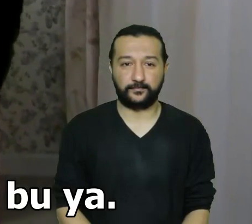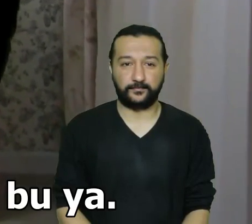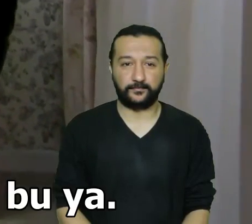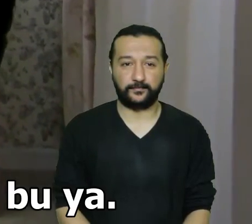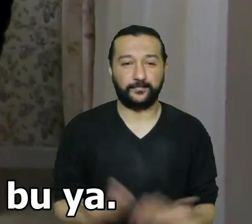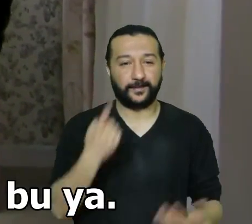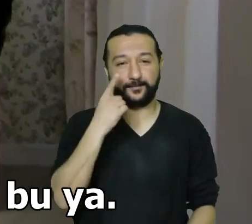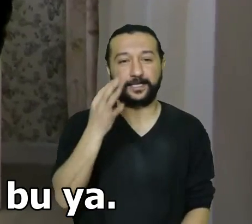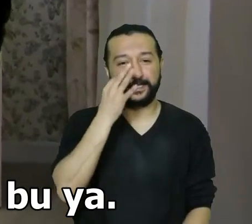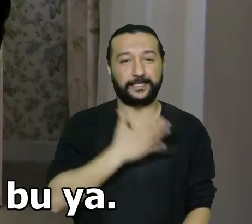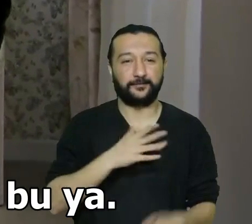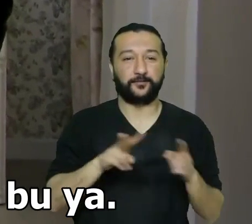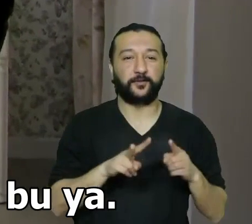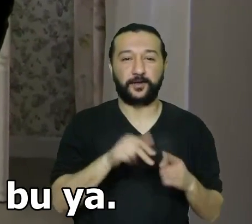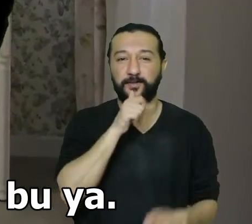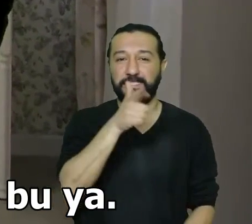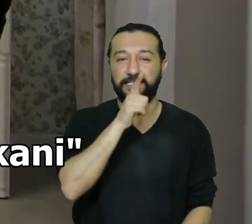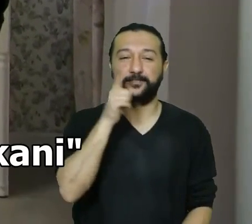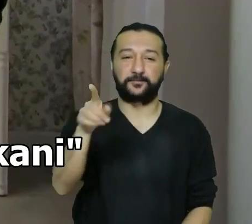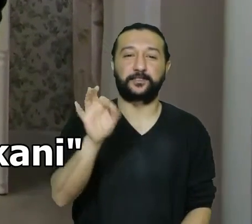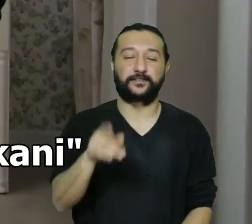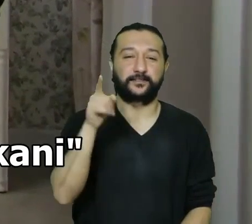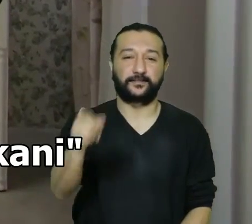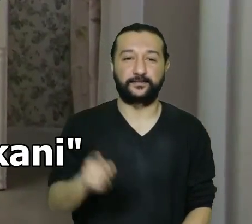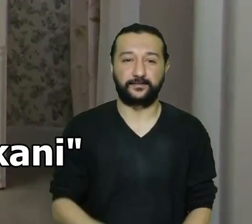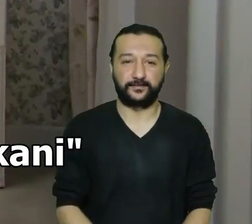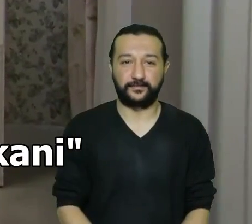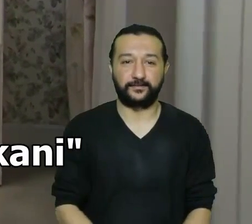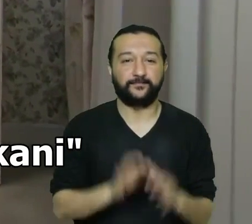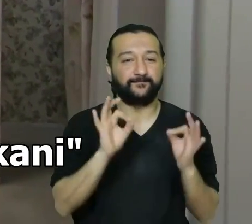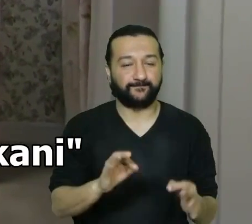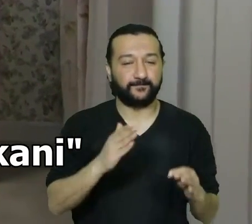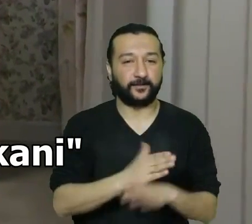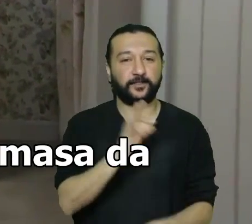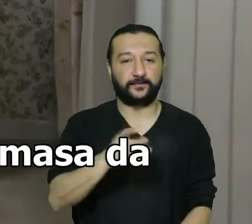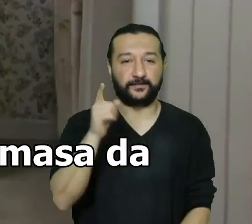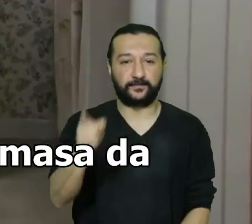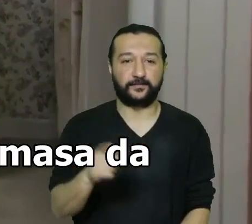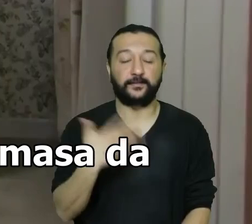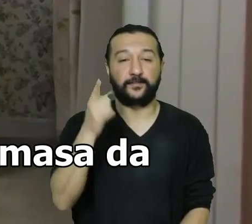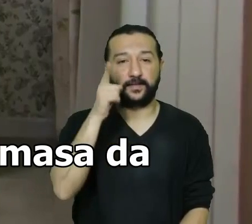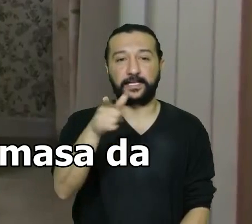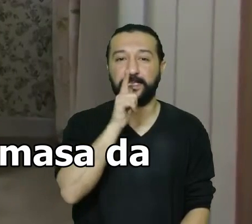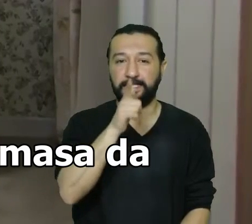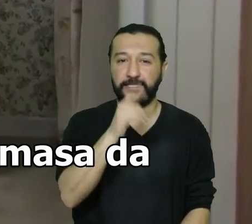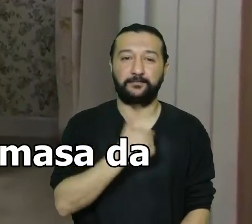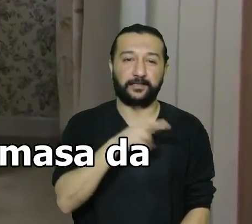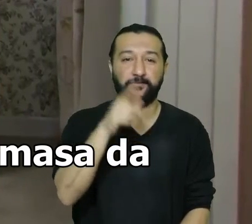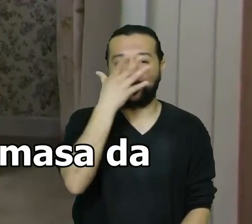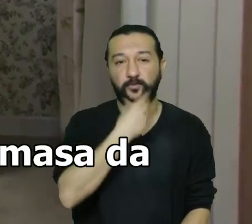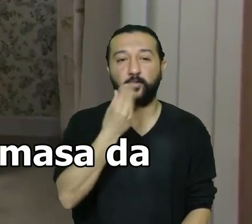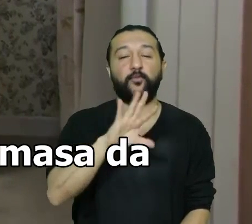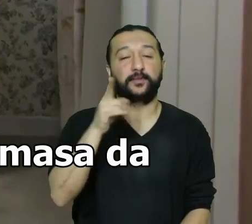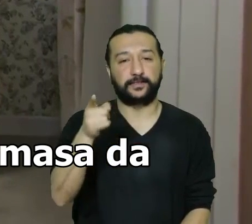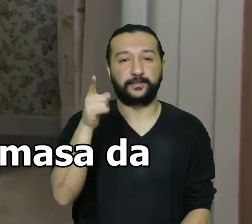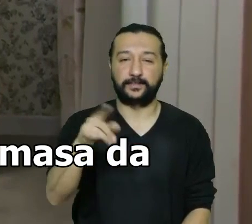ay canım, Nurhan Bey'in sesi bu ya. Meryem ile Veysel mutfaktan dinliyor. Hmm. Vallahi sesi benimki kadar güzel